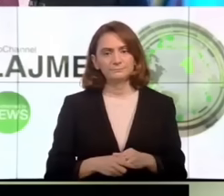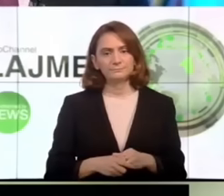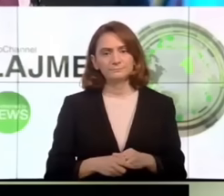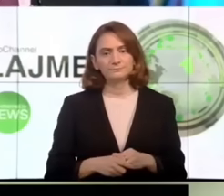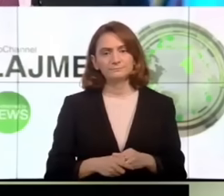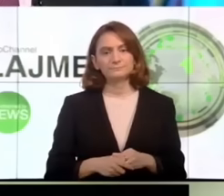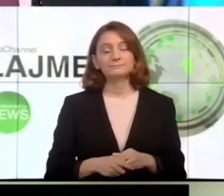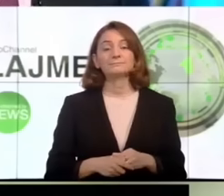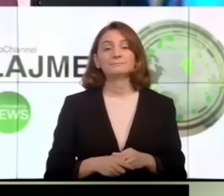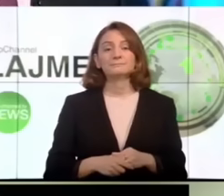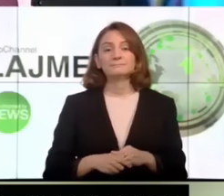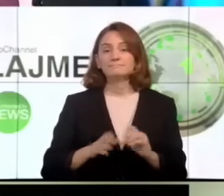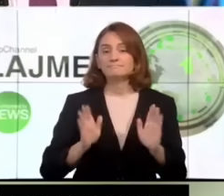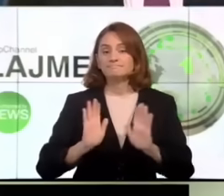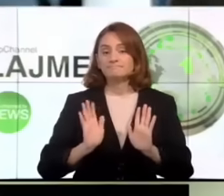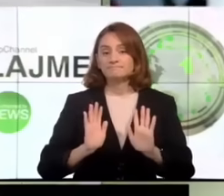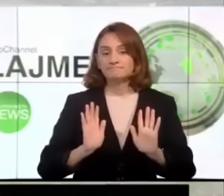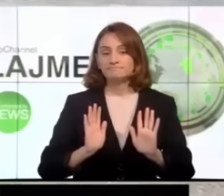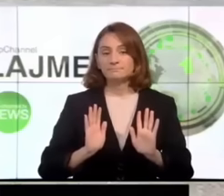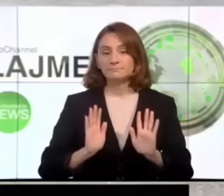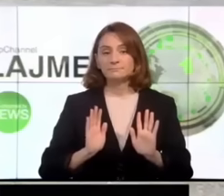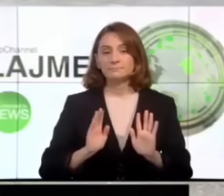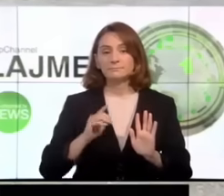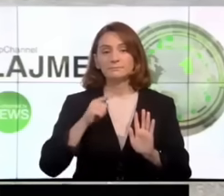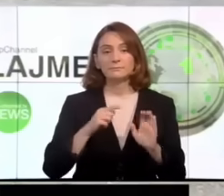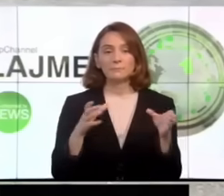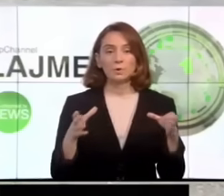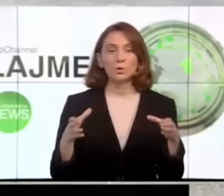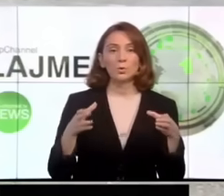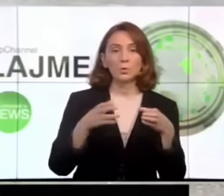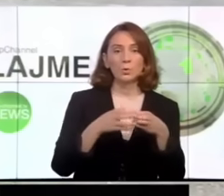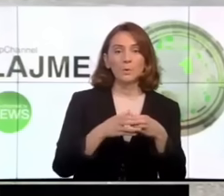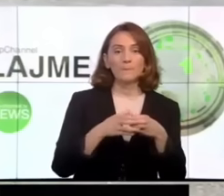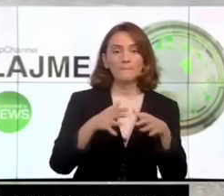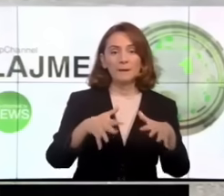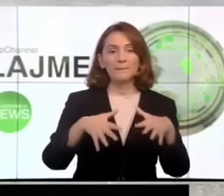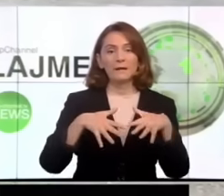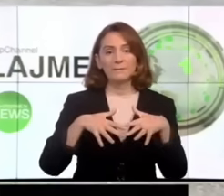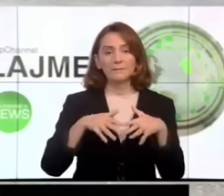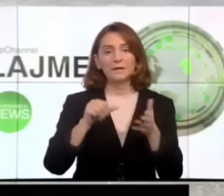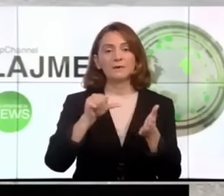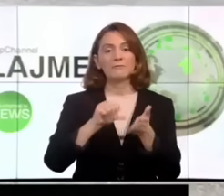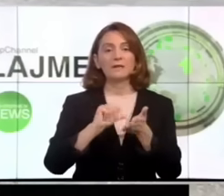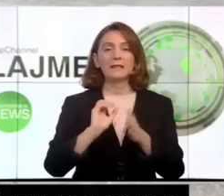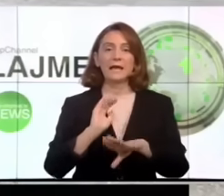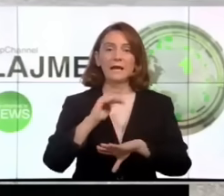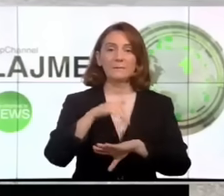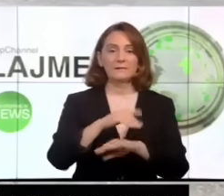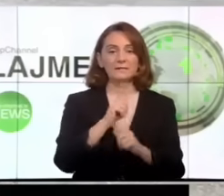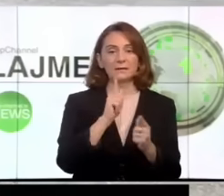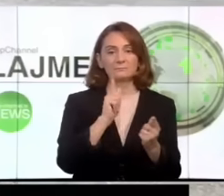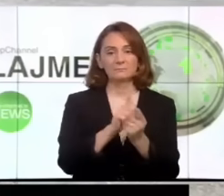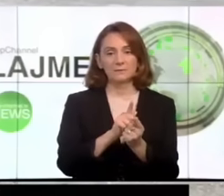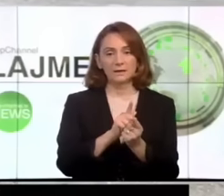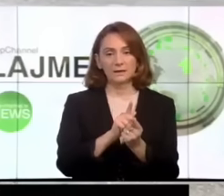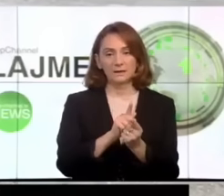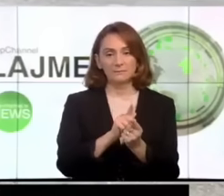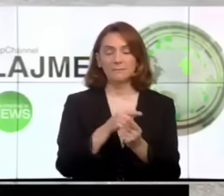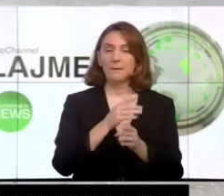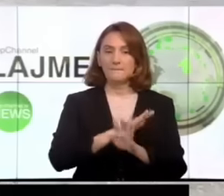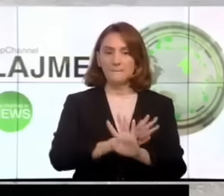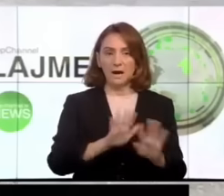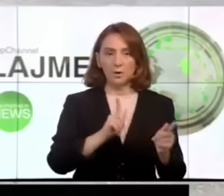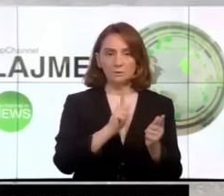Ju përshëndes, në fakt sapo ka përfunduar mbledhja e grupit parlamentar të Partisë Socialiste dhe deputetët janë duke drekuar, ndërkohë që pas